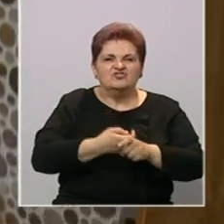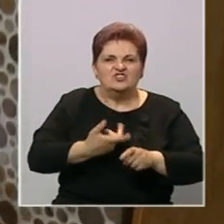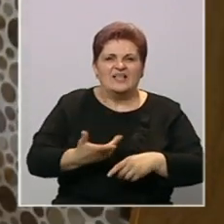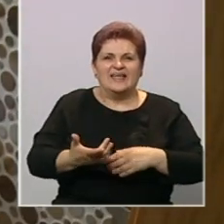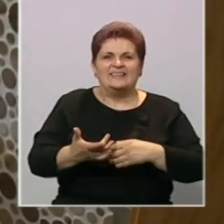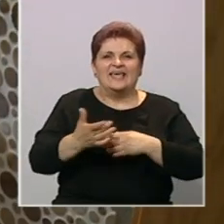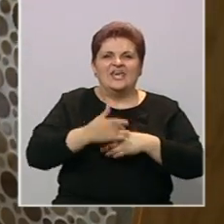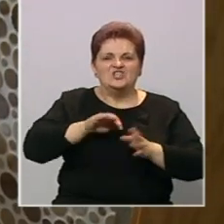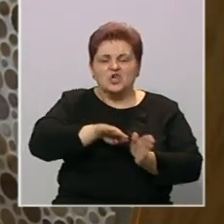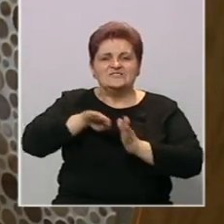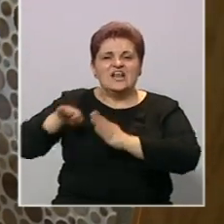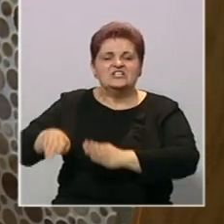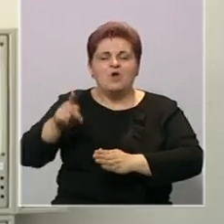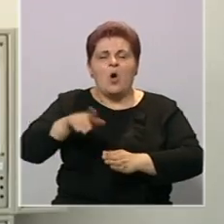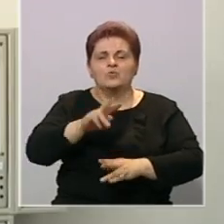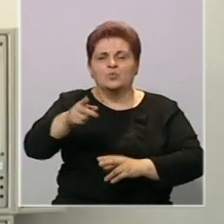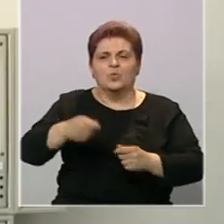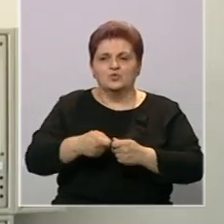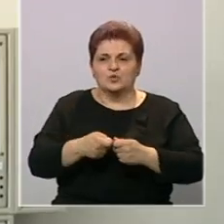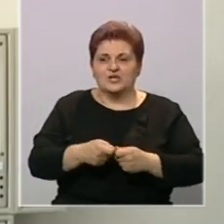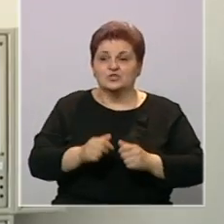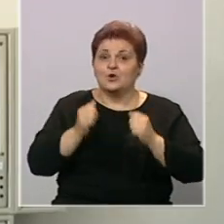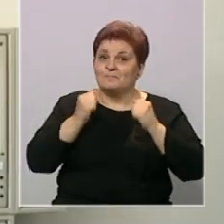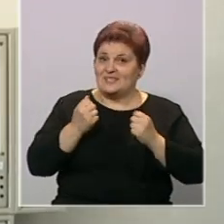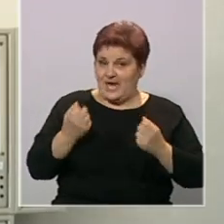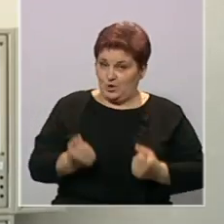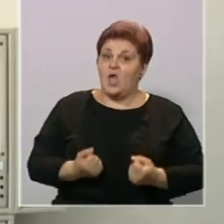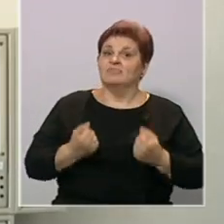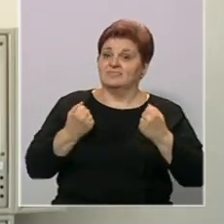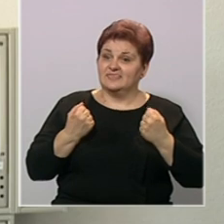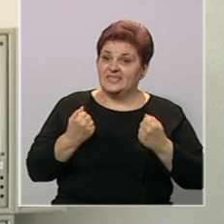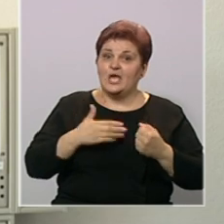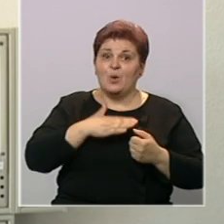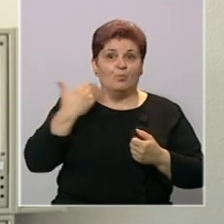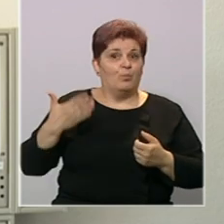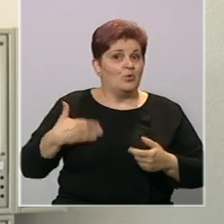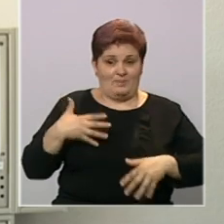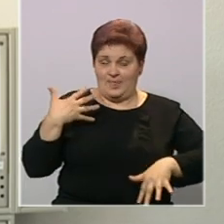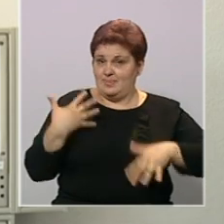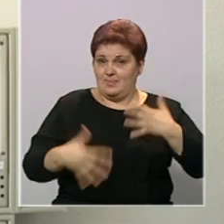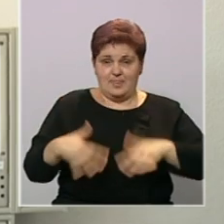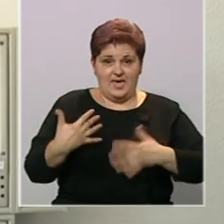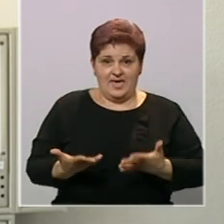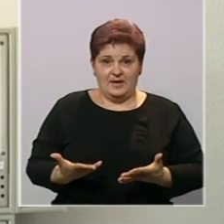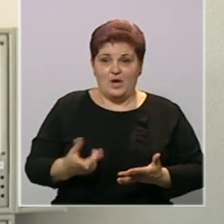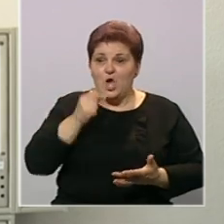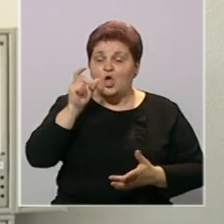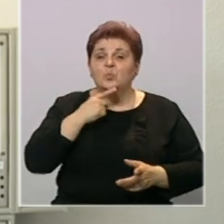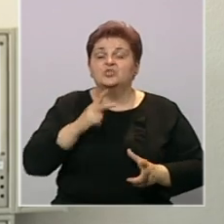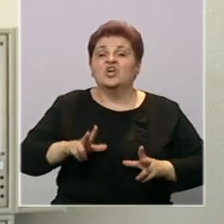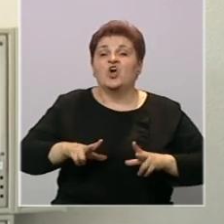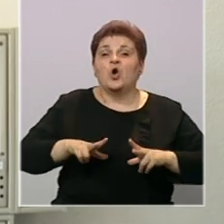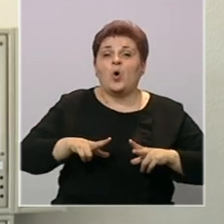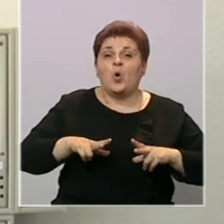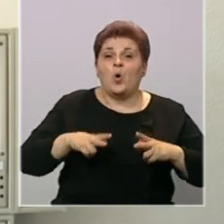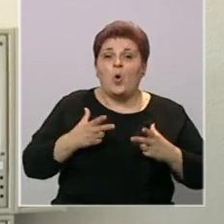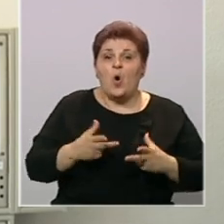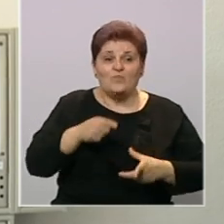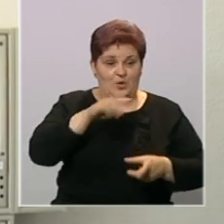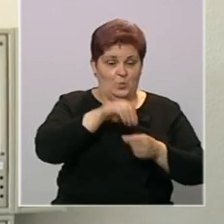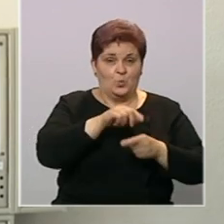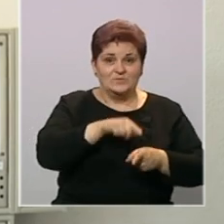socijalno izolovani od ostatka društva. Jako je teško, puno omladine nezaposleno, ljudi koji žive u stambenim